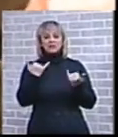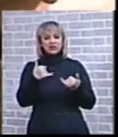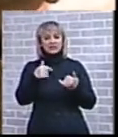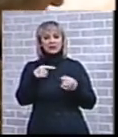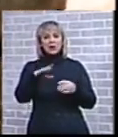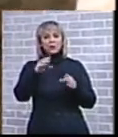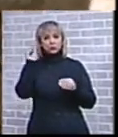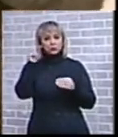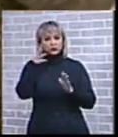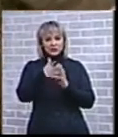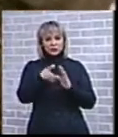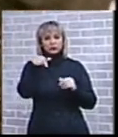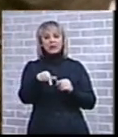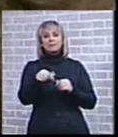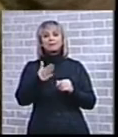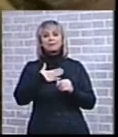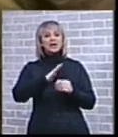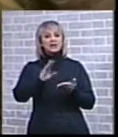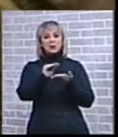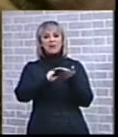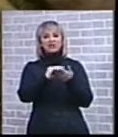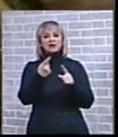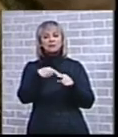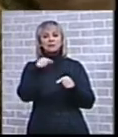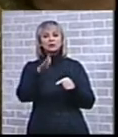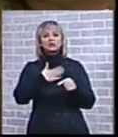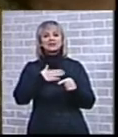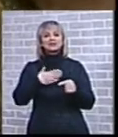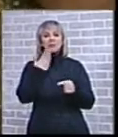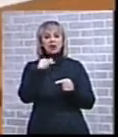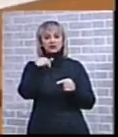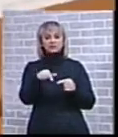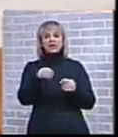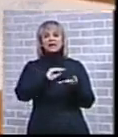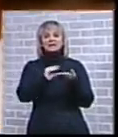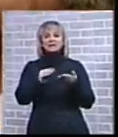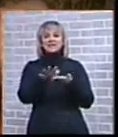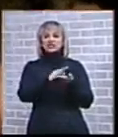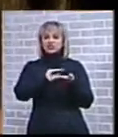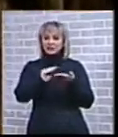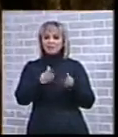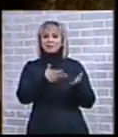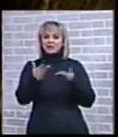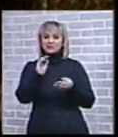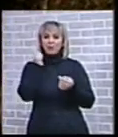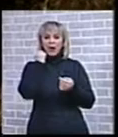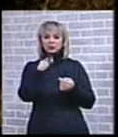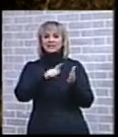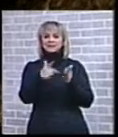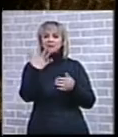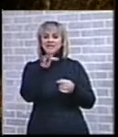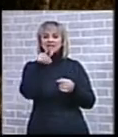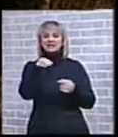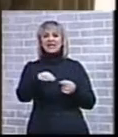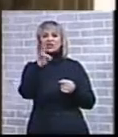сейчас, я... не повторяла, потому что вот нас их спрашивают. Написать диктант девочку позвала бабушка.